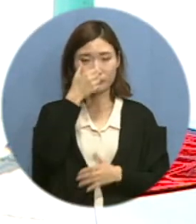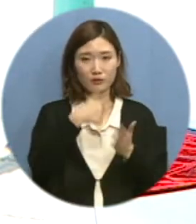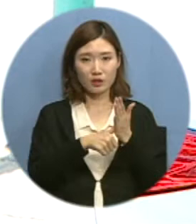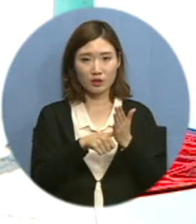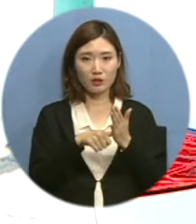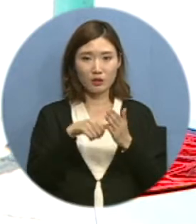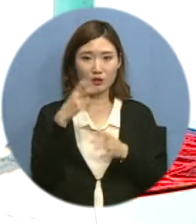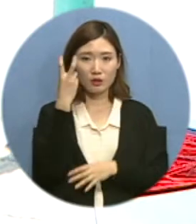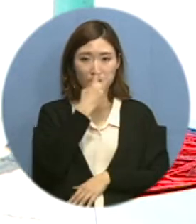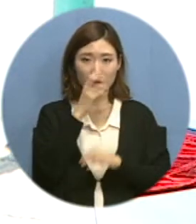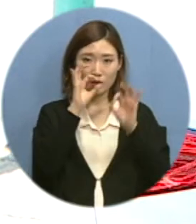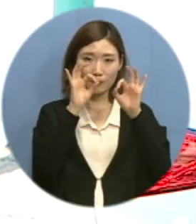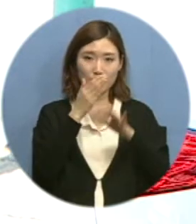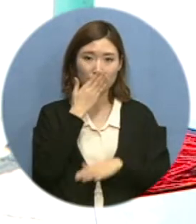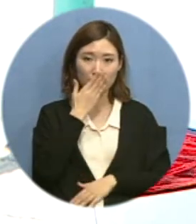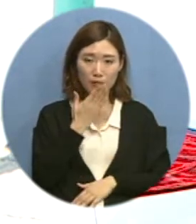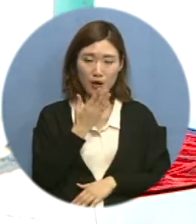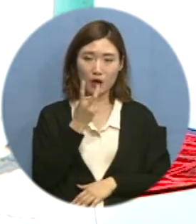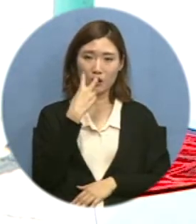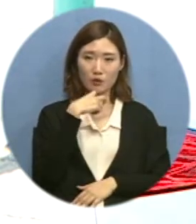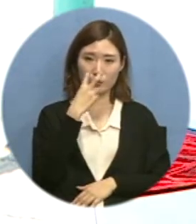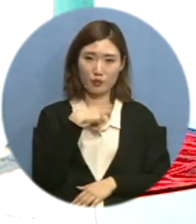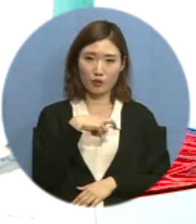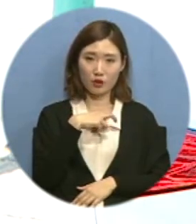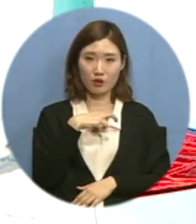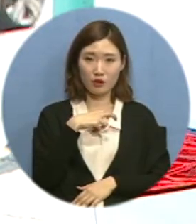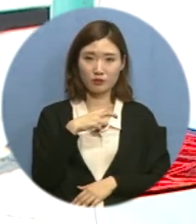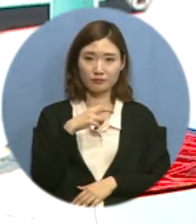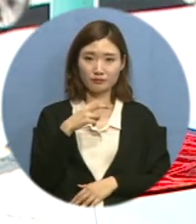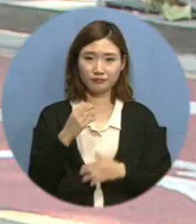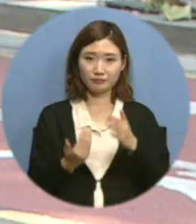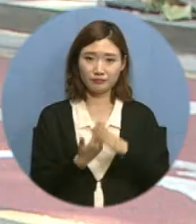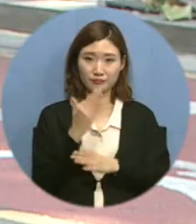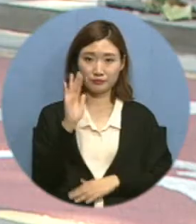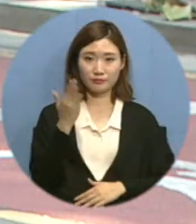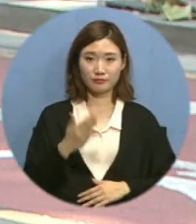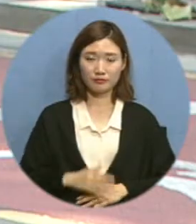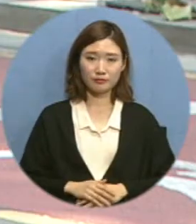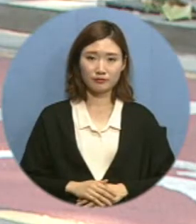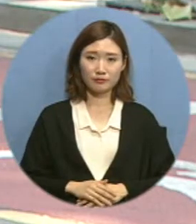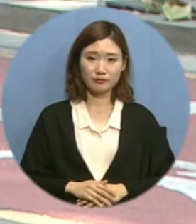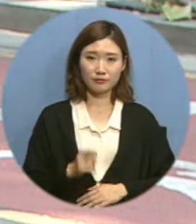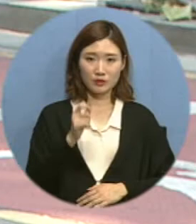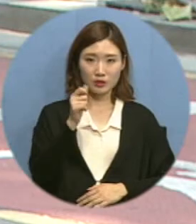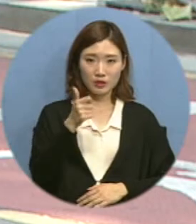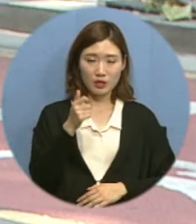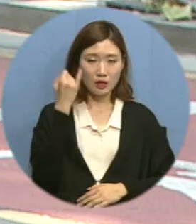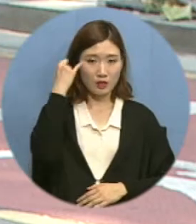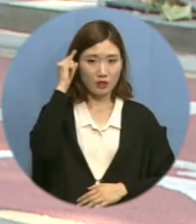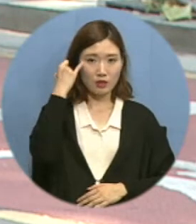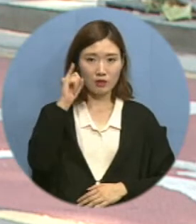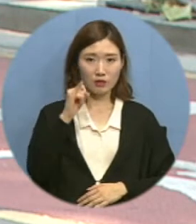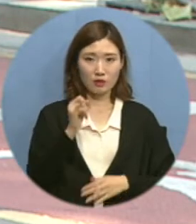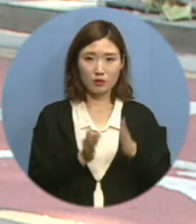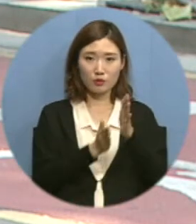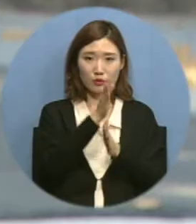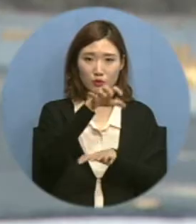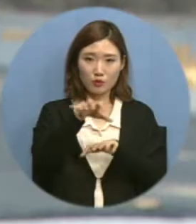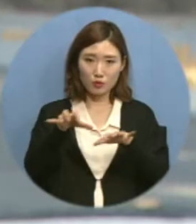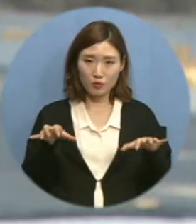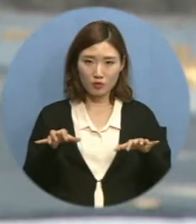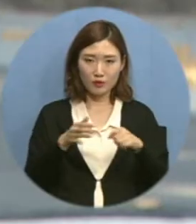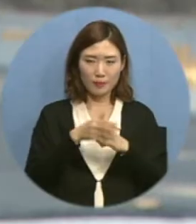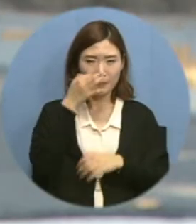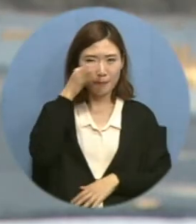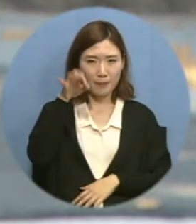있는 기회도 제공하는 일석이조의 효과를 거두게 되었습니다. 조그마한 아이디어가 도심 곳곳에 놓인